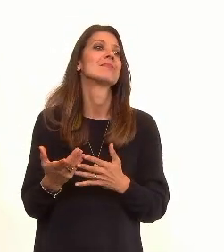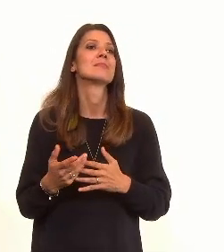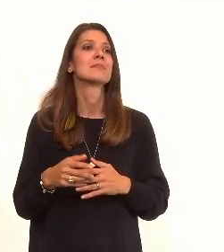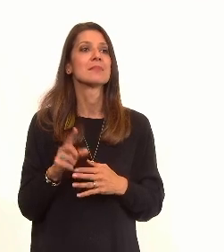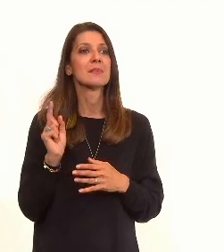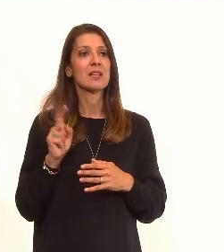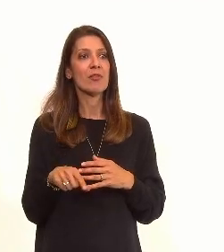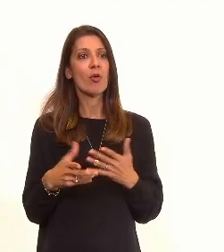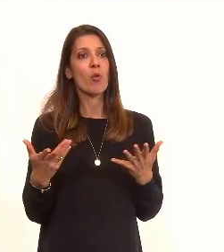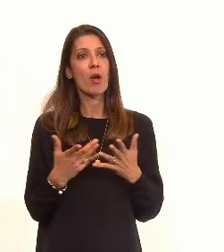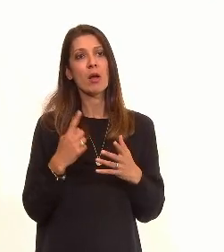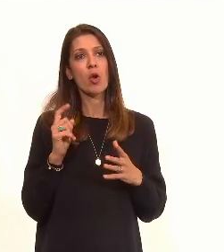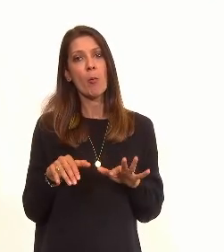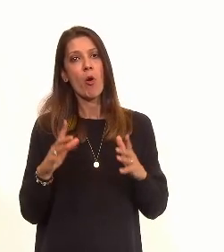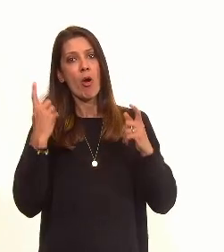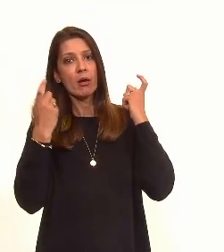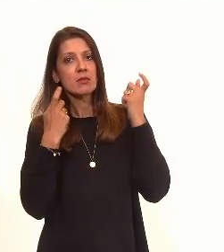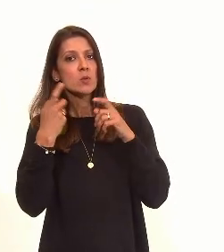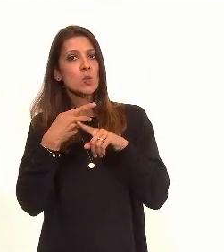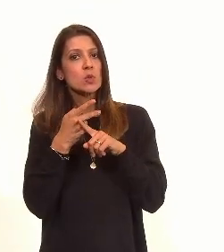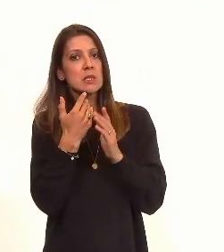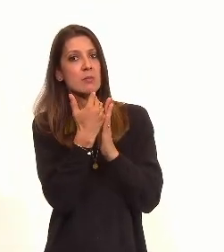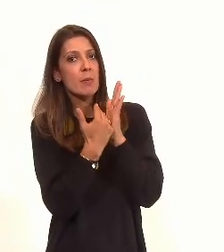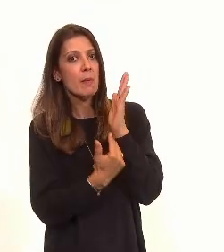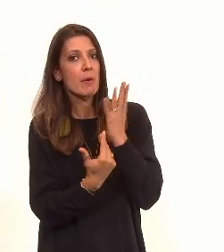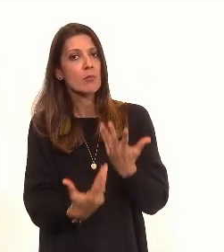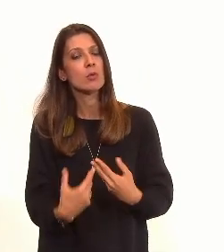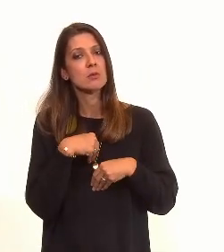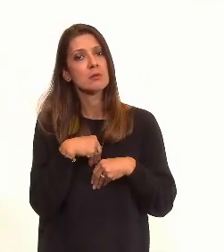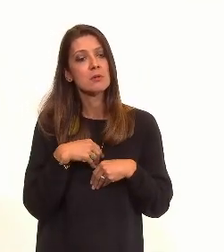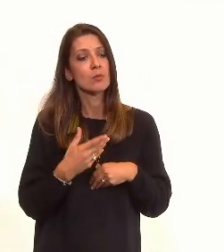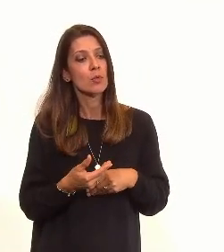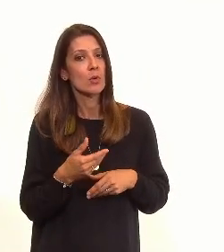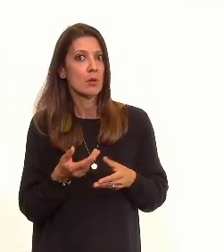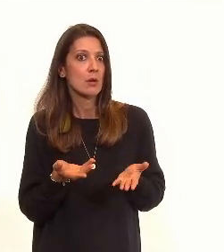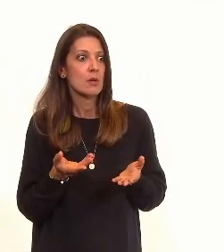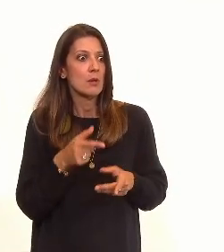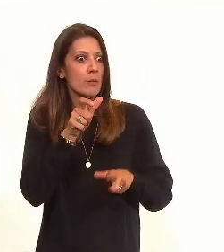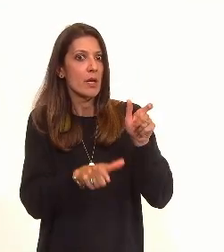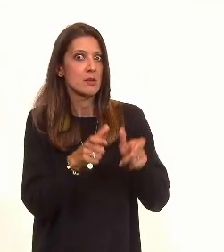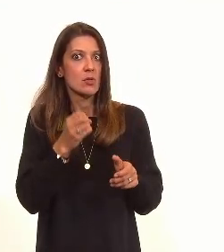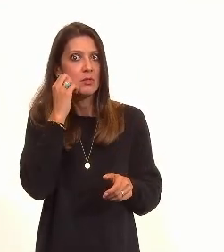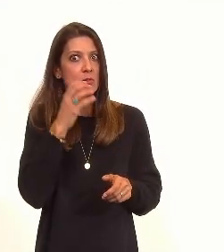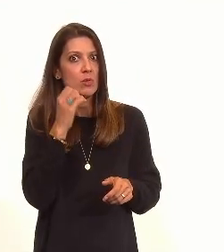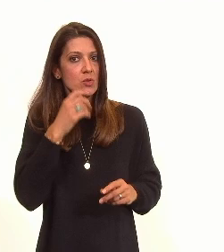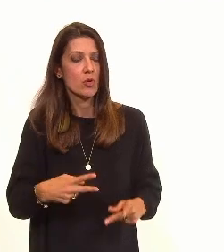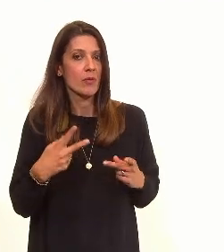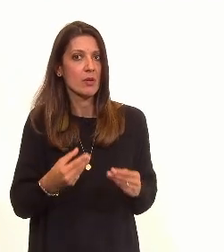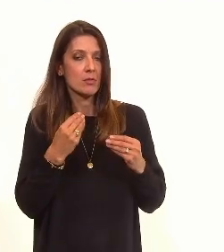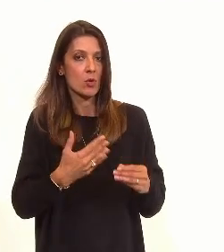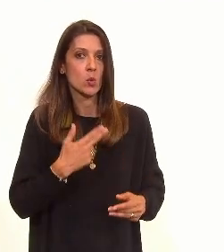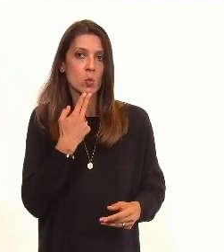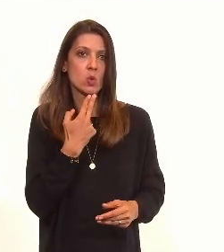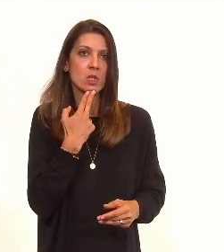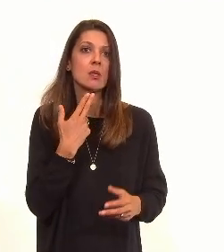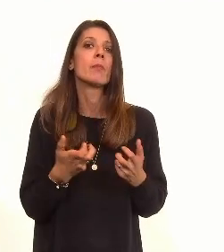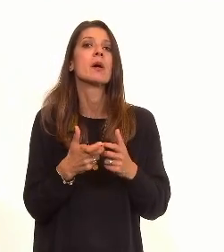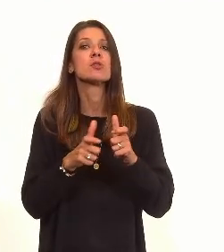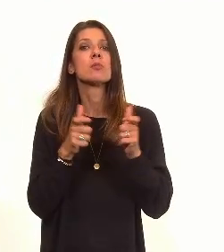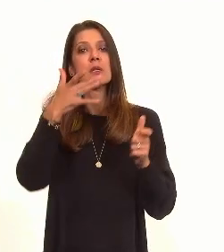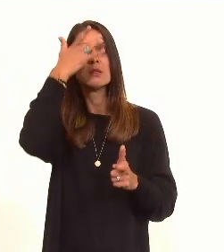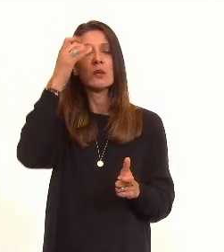en dernière phase, donc là en ce moment on est en plein dans l'expérimentation de nos projets que je vais vous présenter juste derrière, et on entrera ensuite en phase d'évaluation